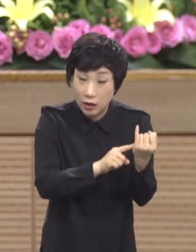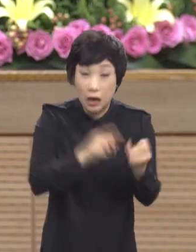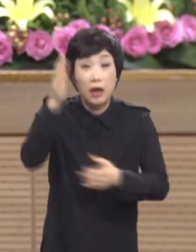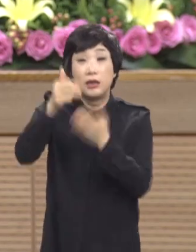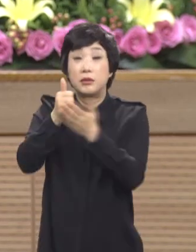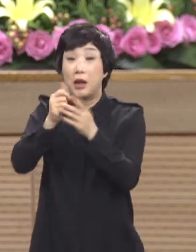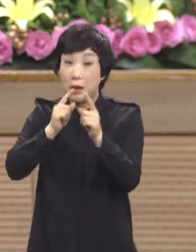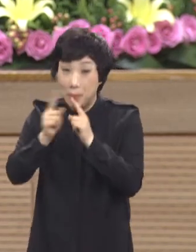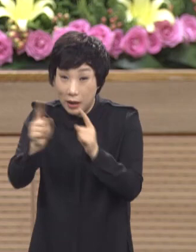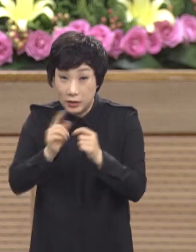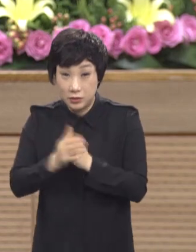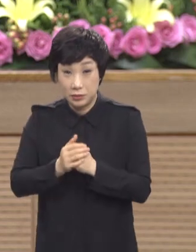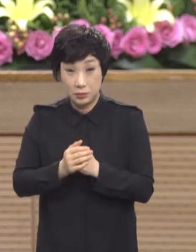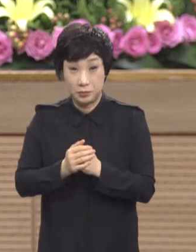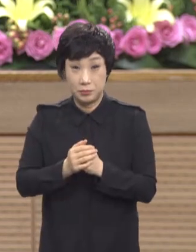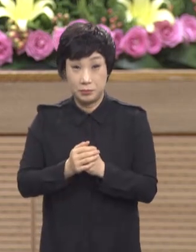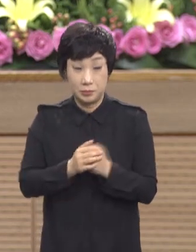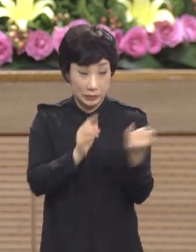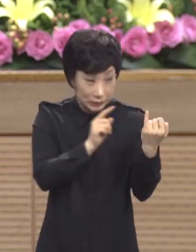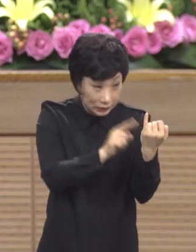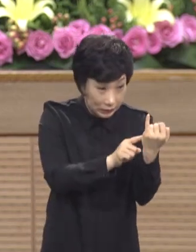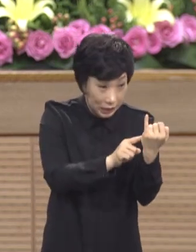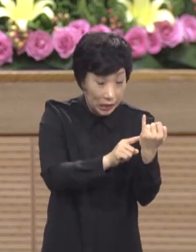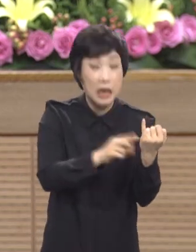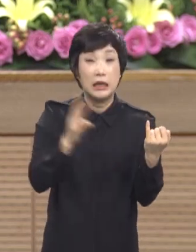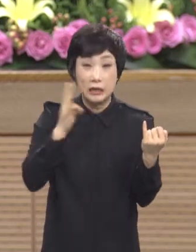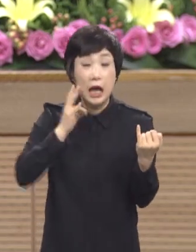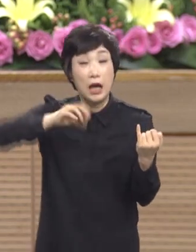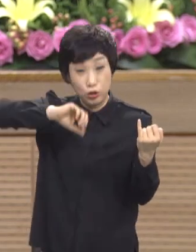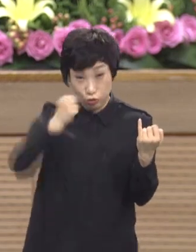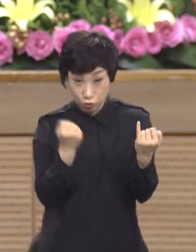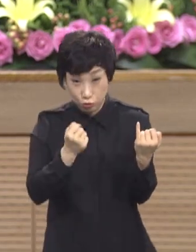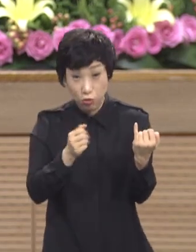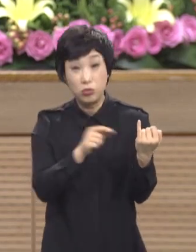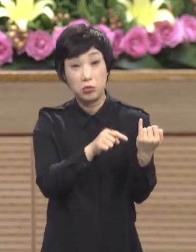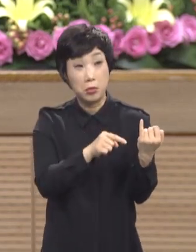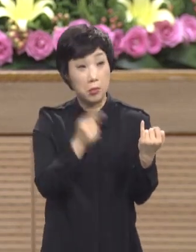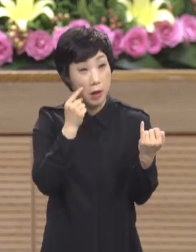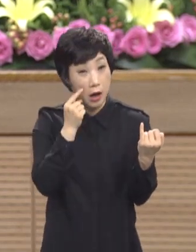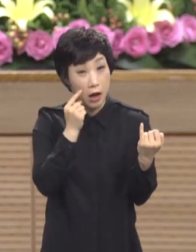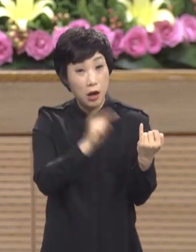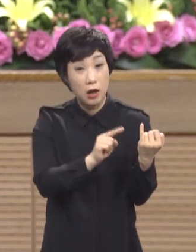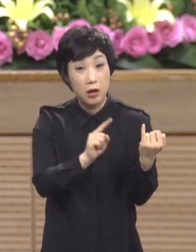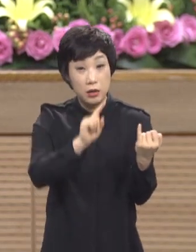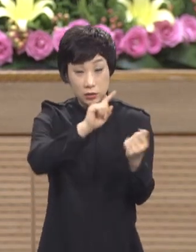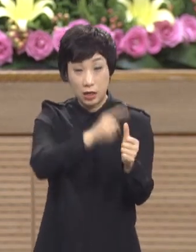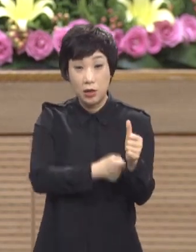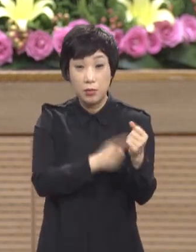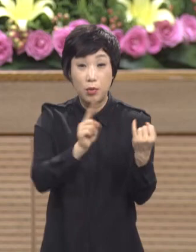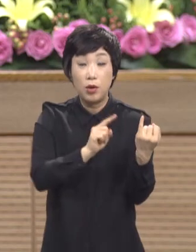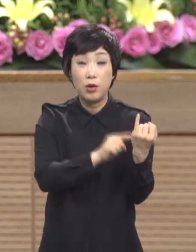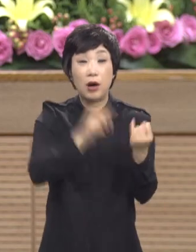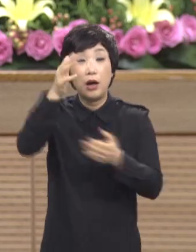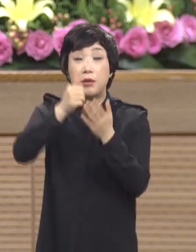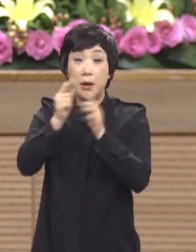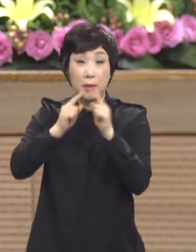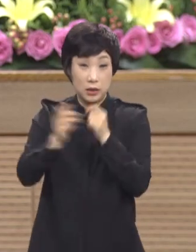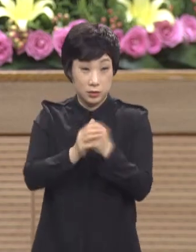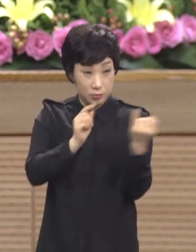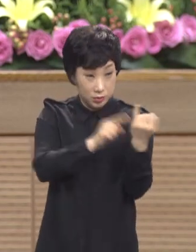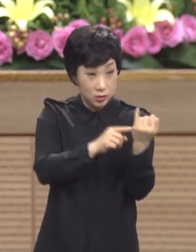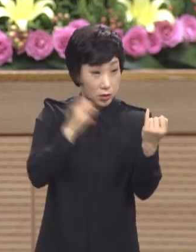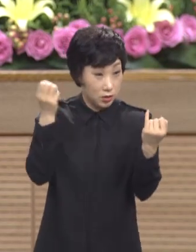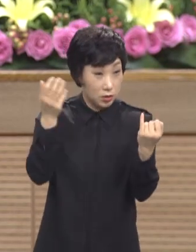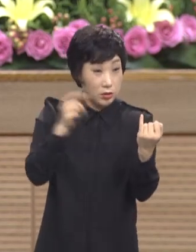하나님의 말씀이 네가 낳는다고 순종만요 그러면 하나님 말씀이 내게